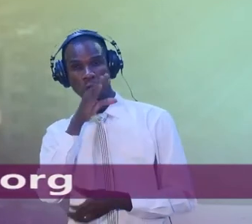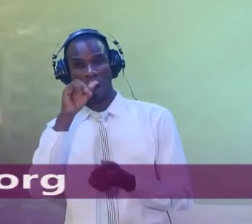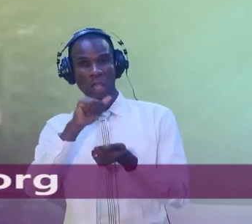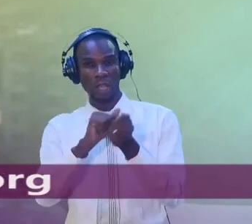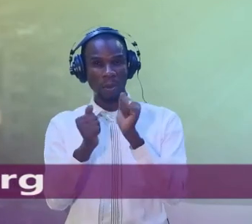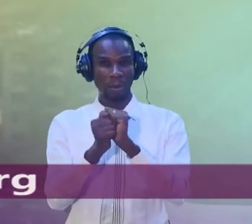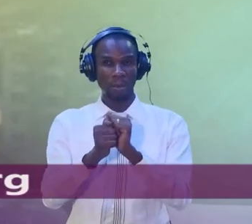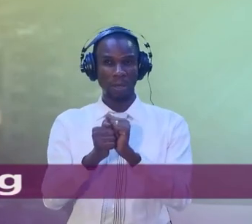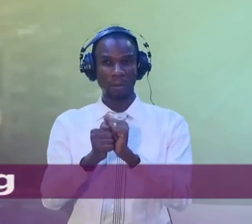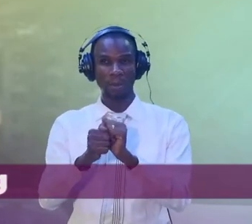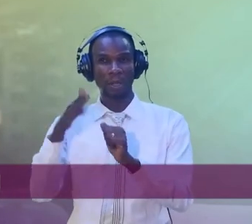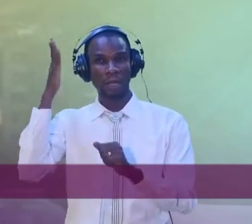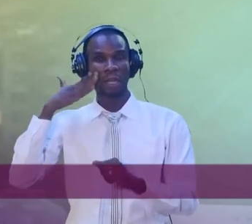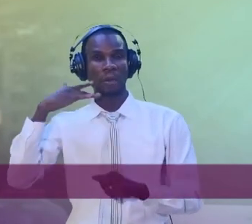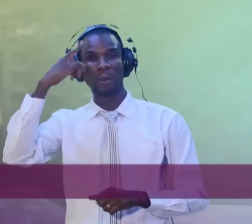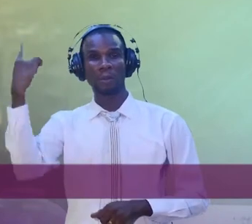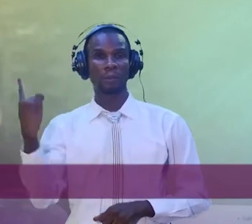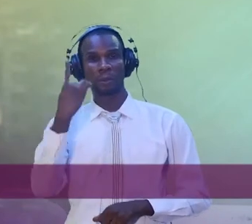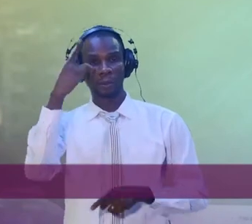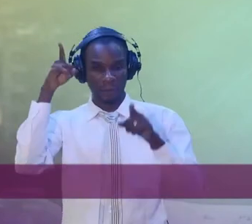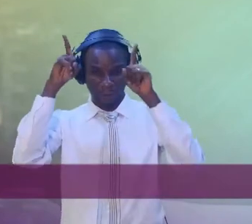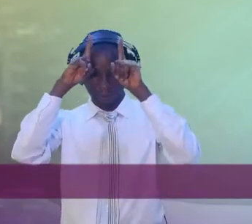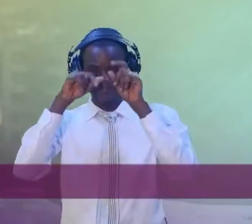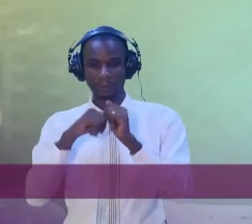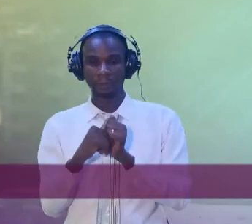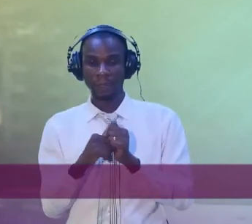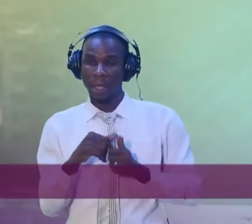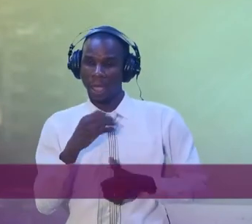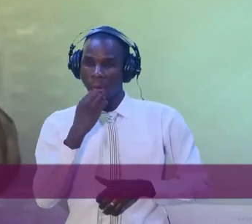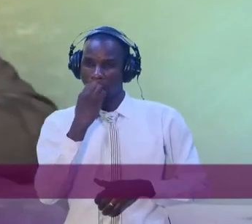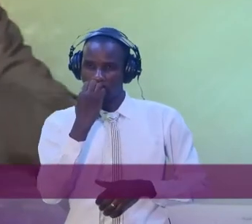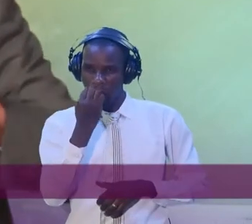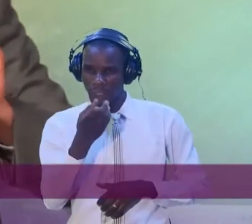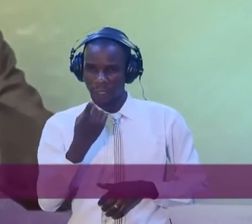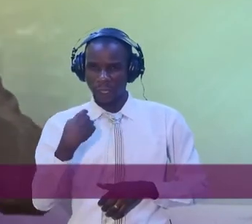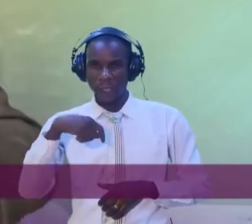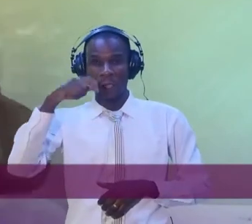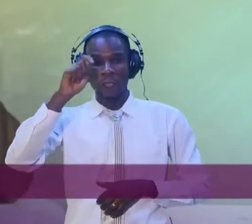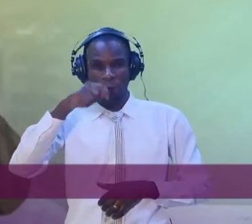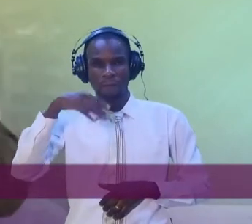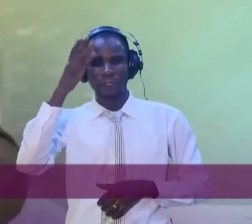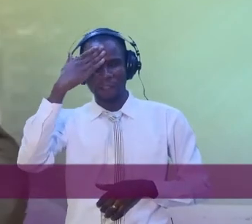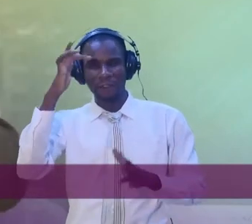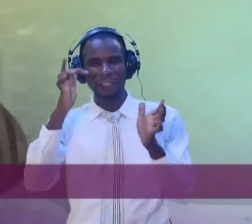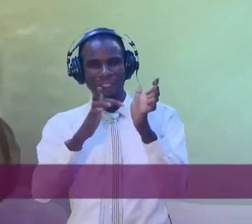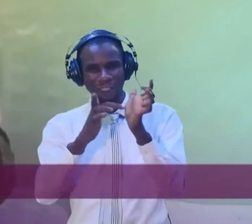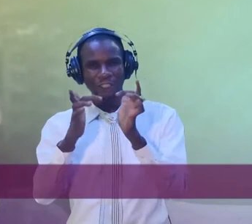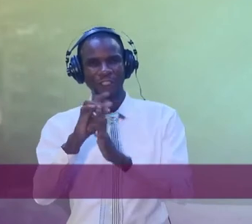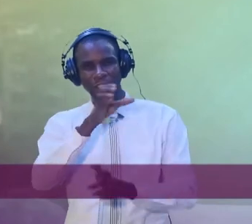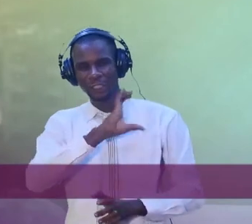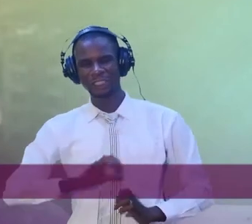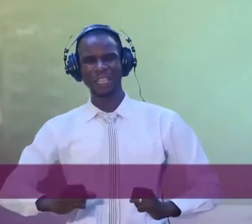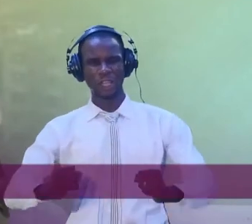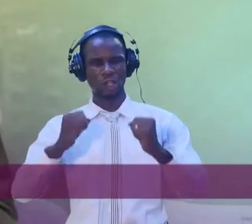sitaki kuongea sana kuhusu ulimwengu wa giza na mapepo na wachawi lakini